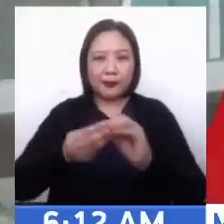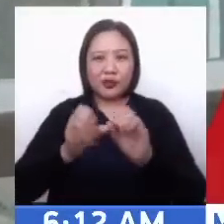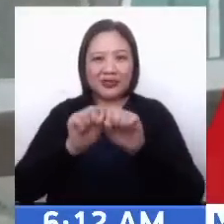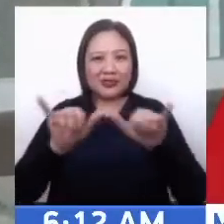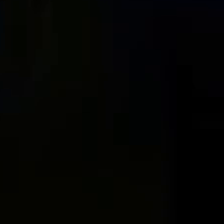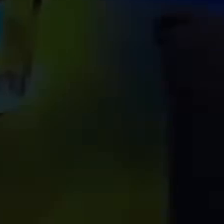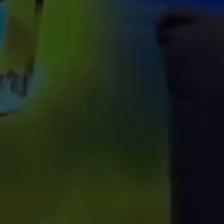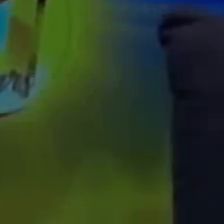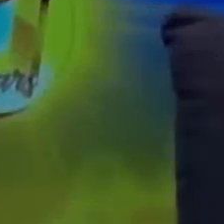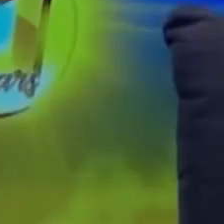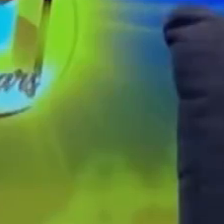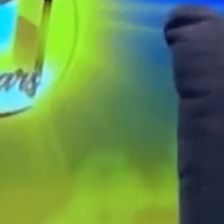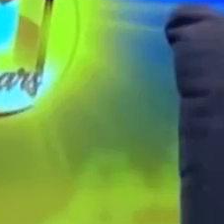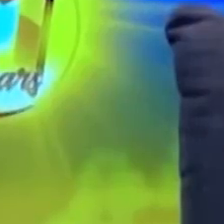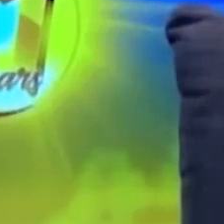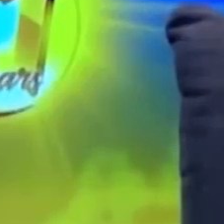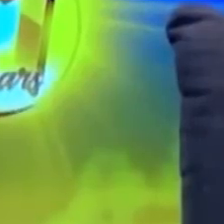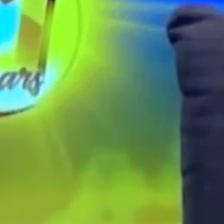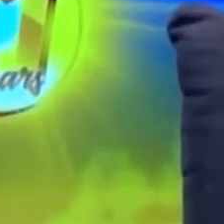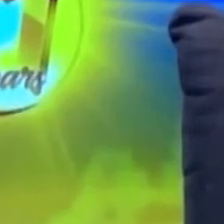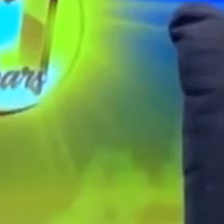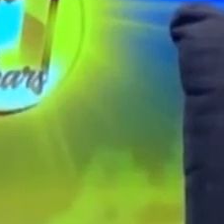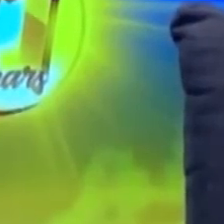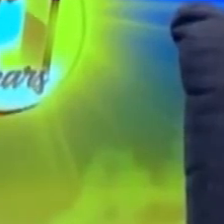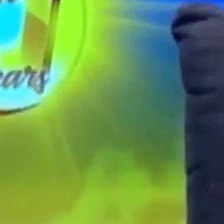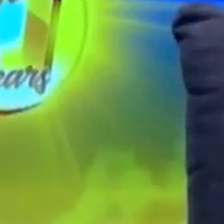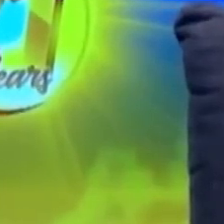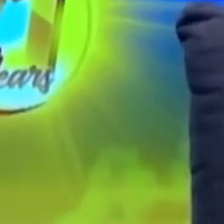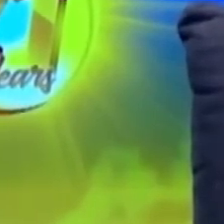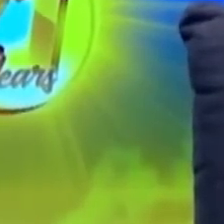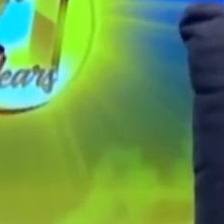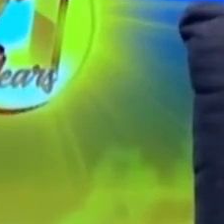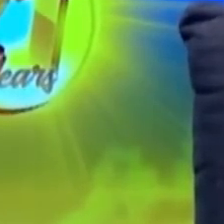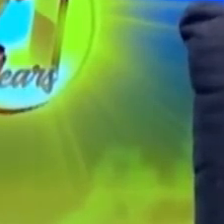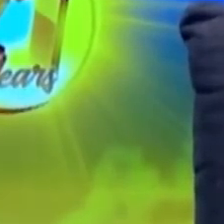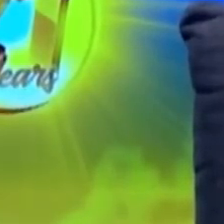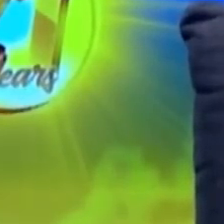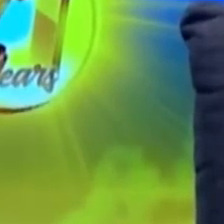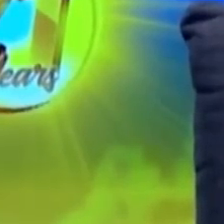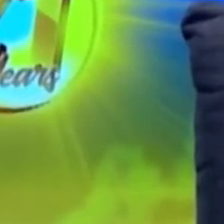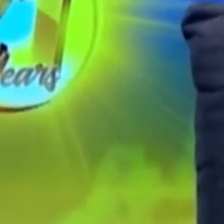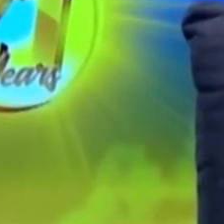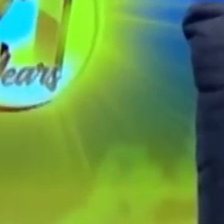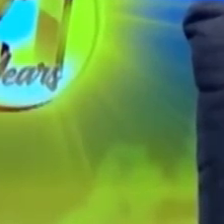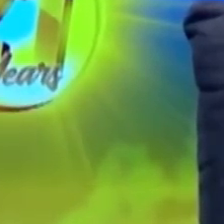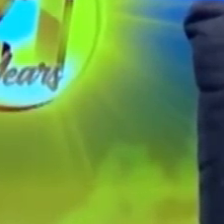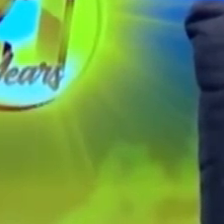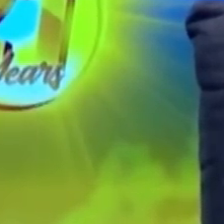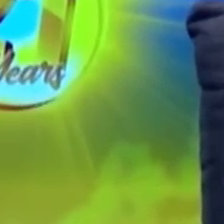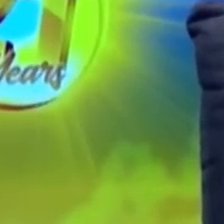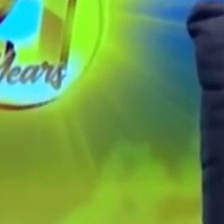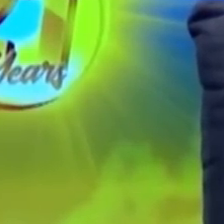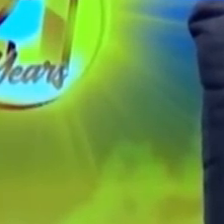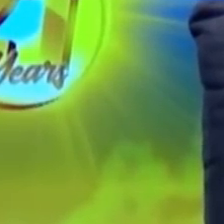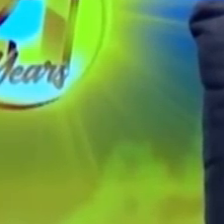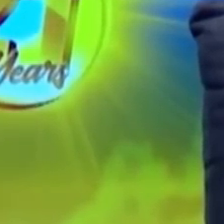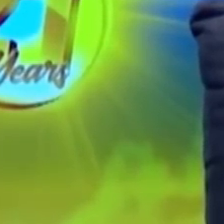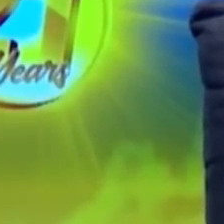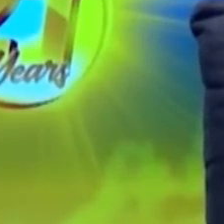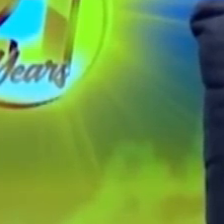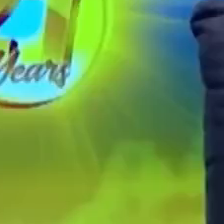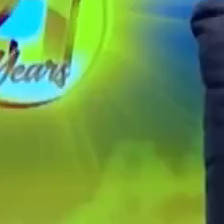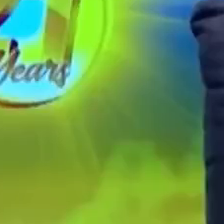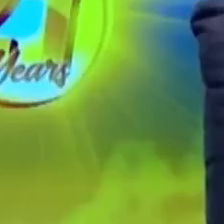na Lunes. Kapuso, mauuna ka sa mga balita. Panoorin lamang ang unang balita sa unang hirit at iba pang award-winning newscast